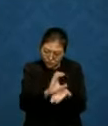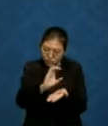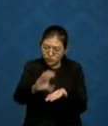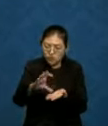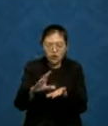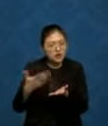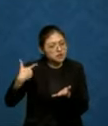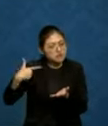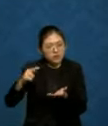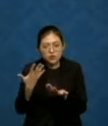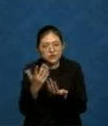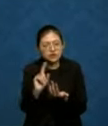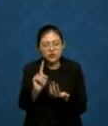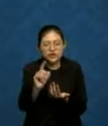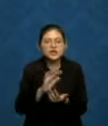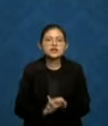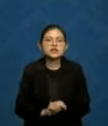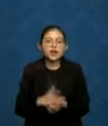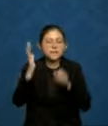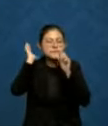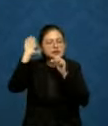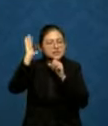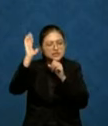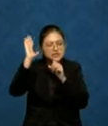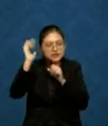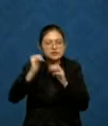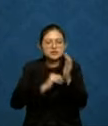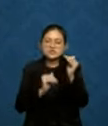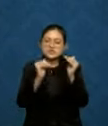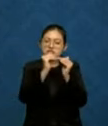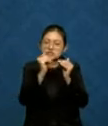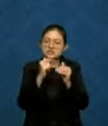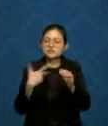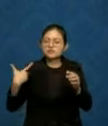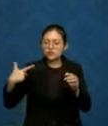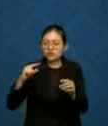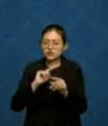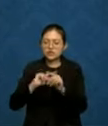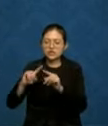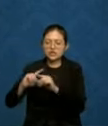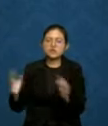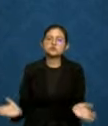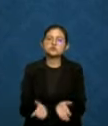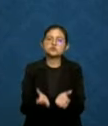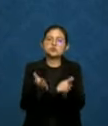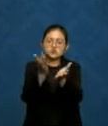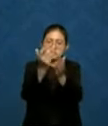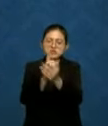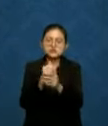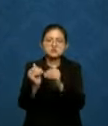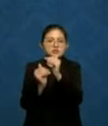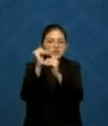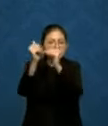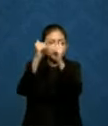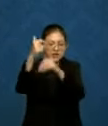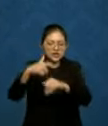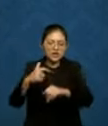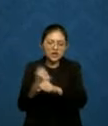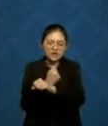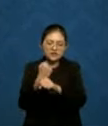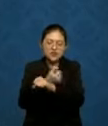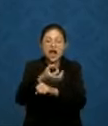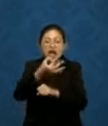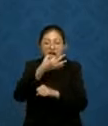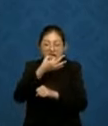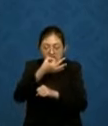ไรสามารถประชาสัมพันธ์สิทธิประโยชน์จากกองทุนในเรื่องของการส่งเสริมและสนับสนุนการพัฒนาฝีมือแรง